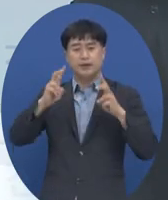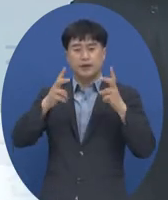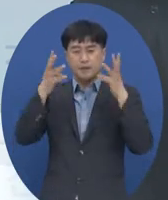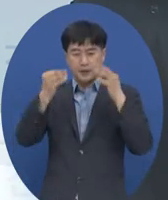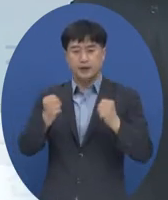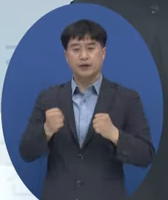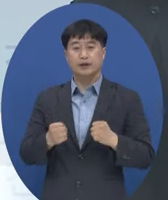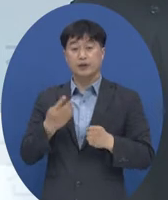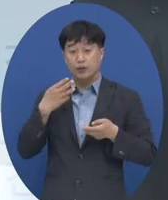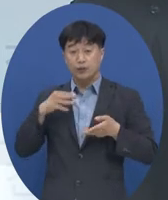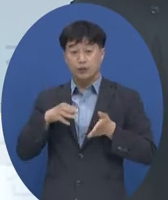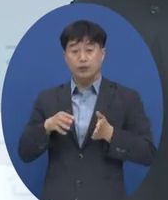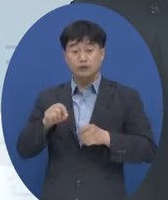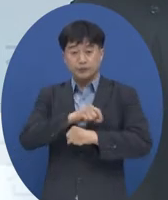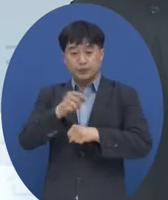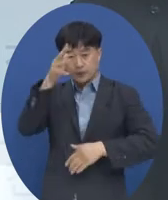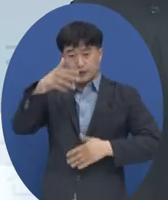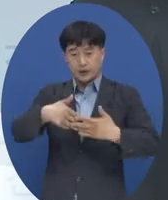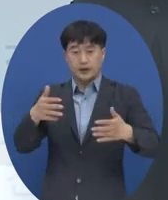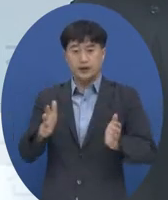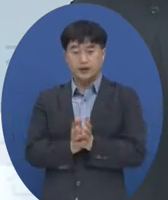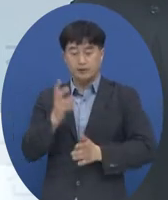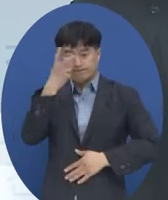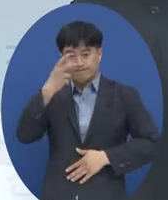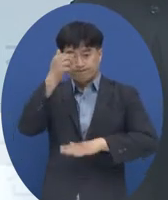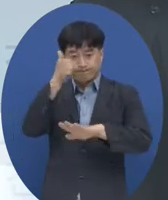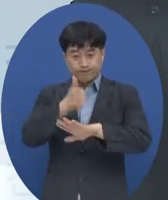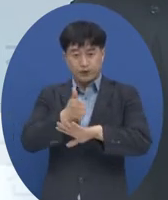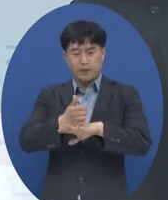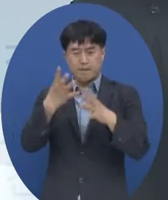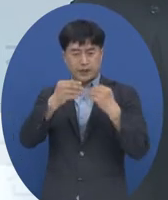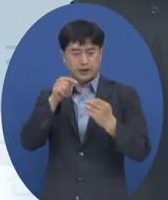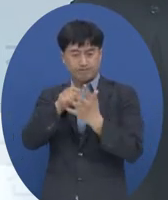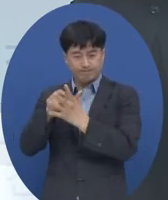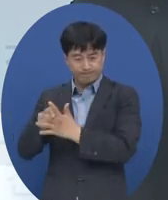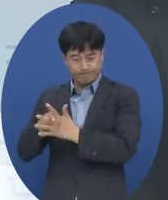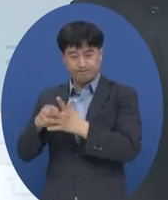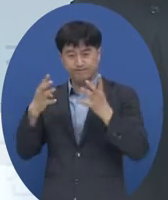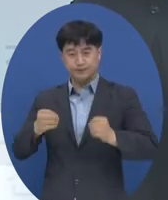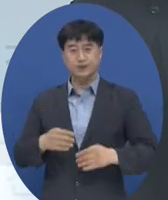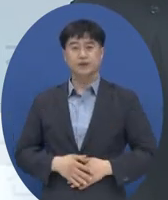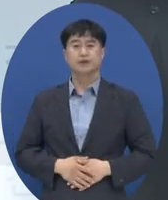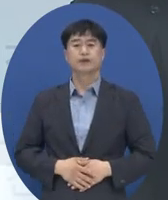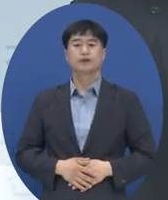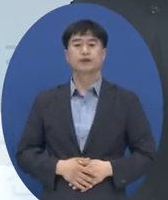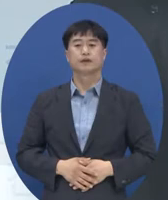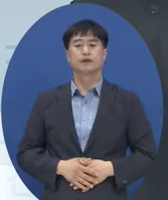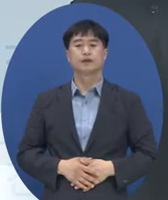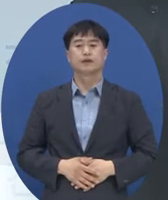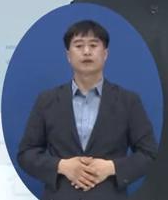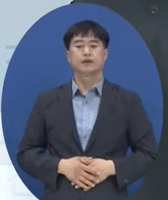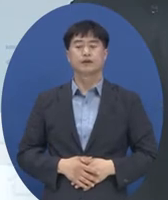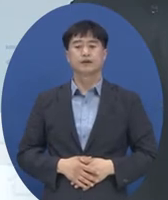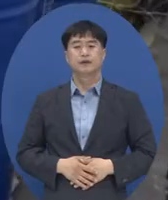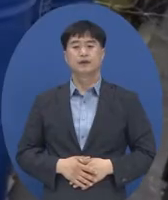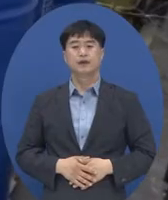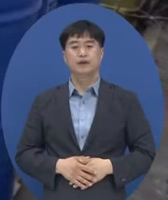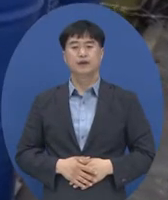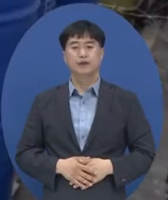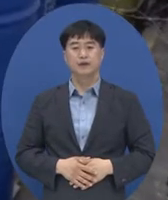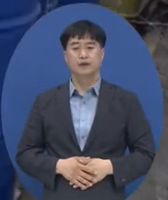않습니다. 경기도 특별사법경찰단이 수사를 벌였는데 대거 적발됐습니다. 최지영 기자의 보도입니다.